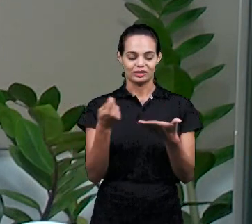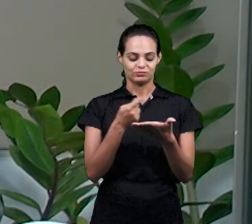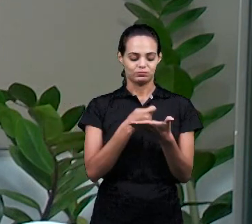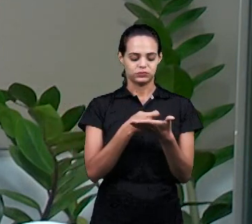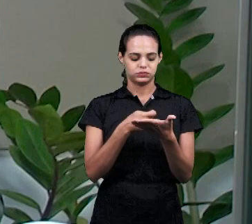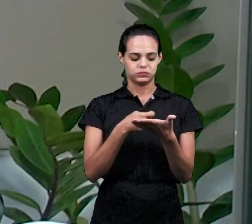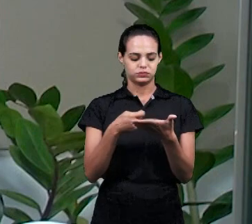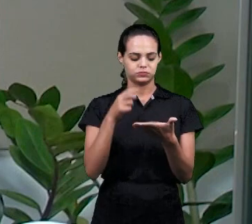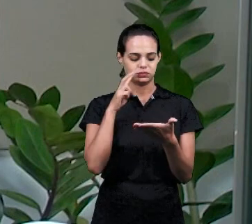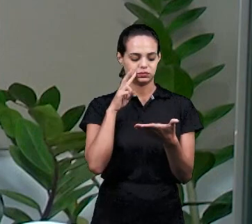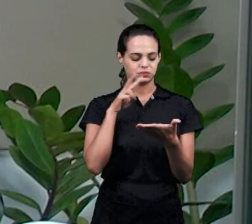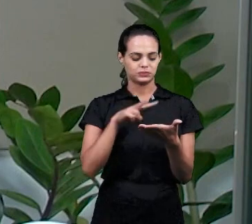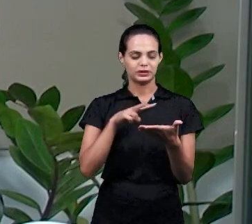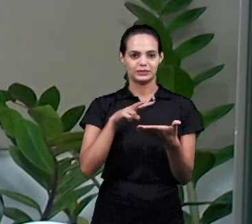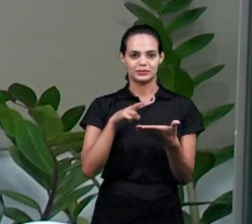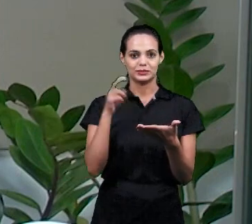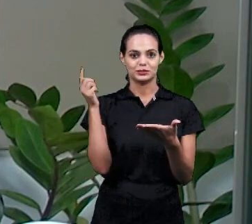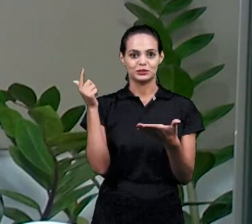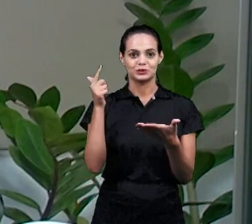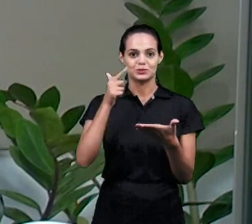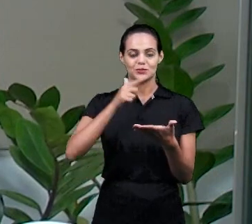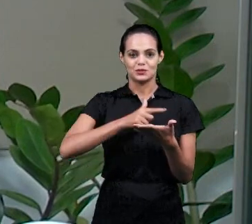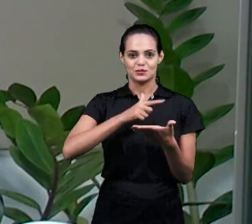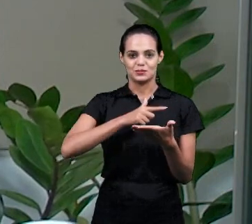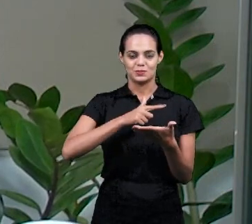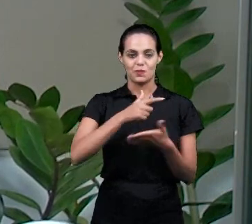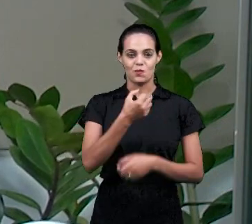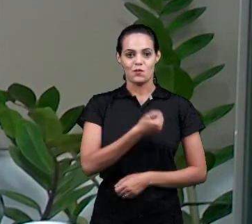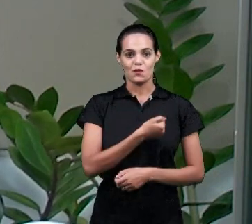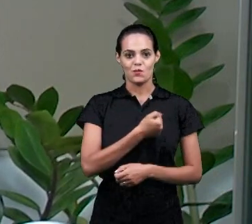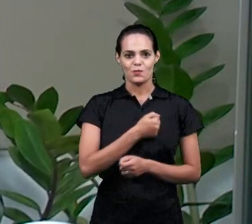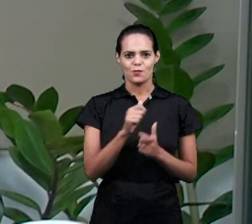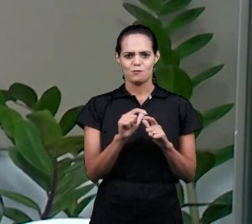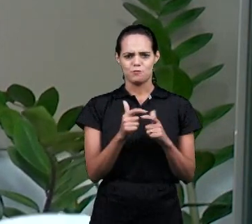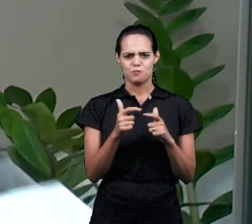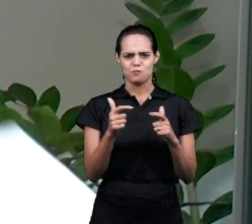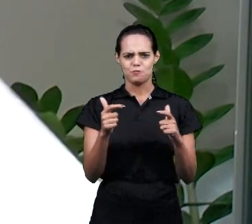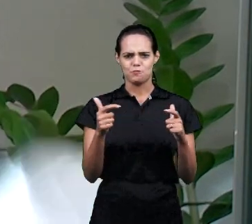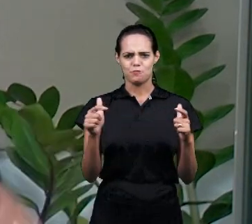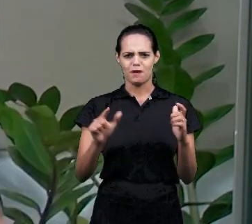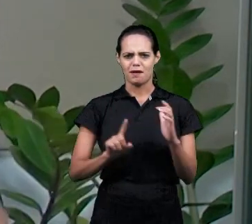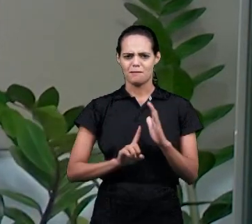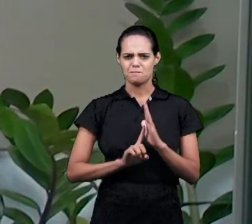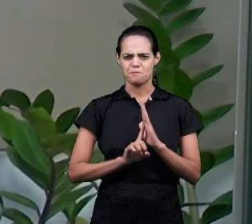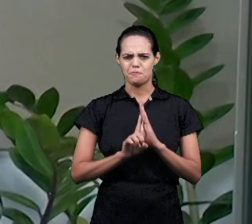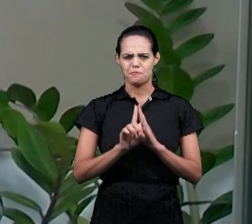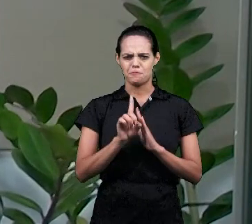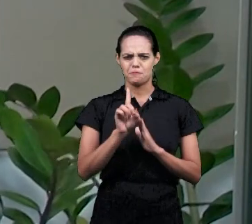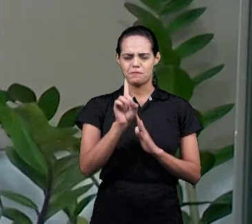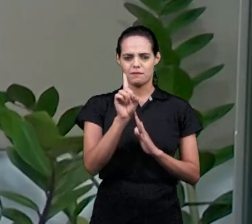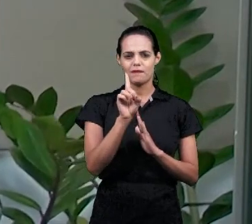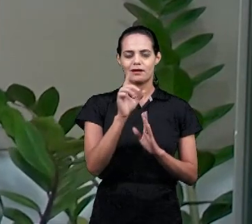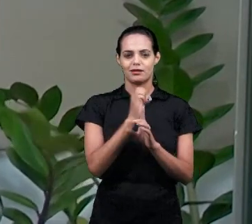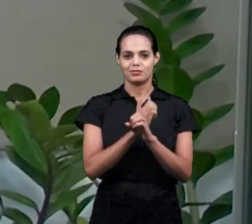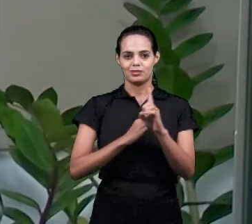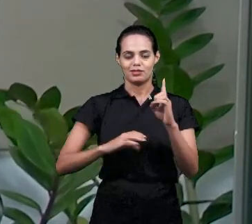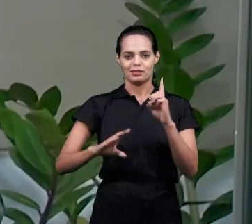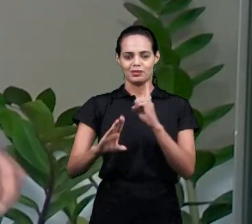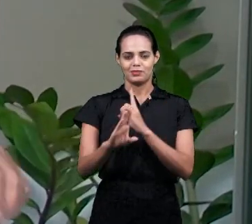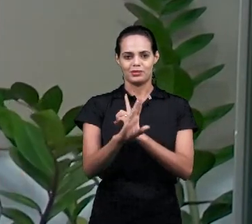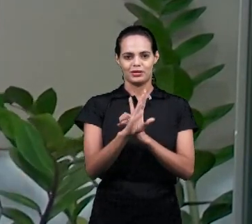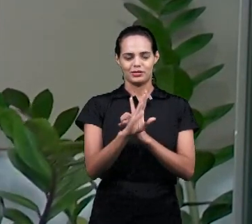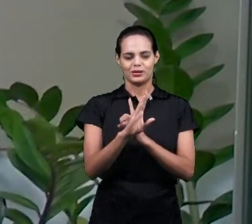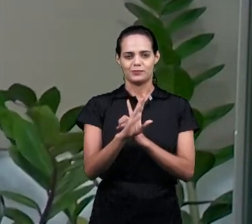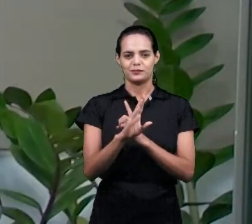un nombre extraordinaire de participants de cette école biblique dominicale et de dire